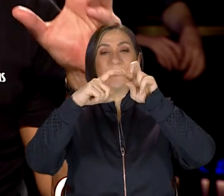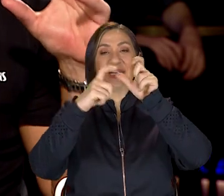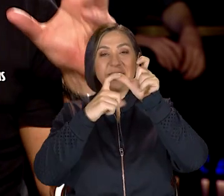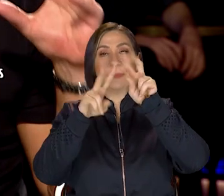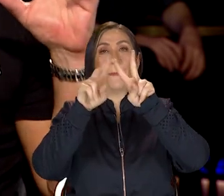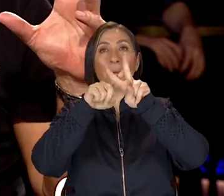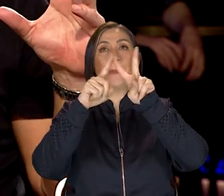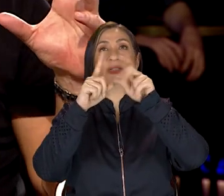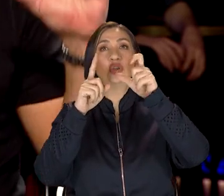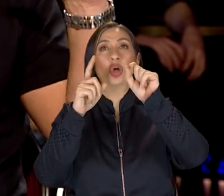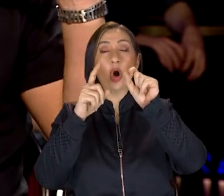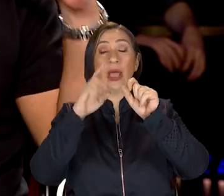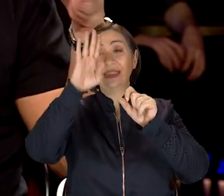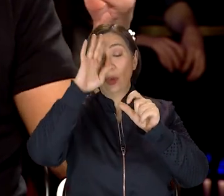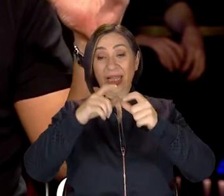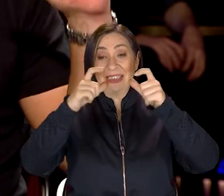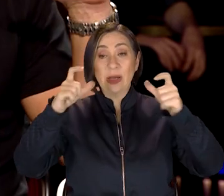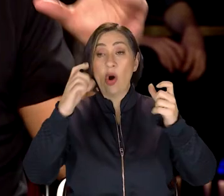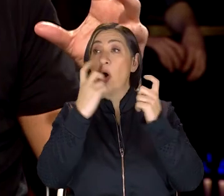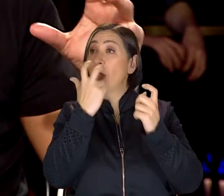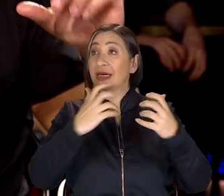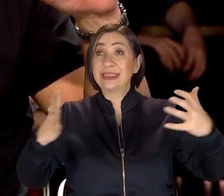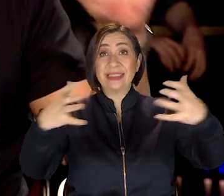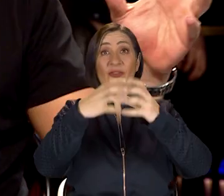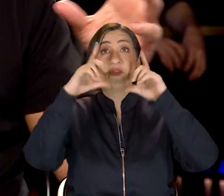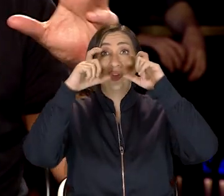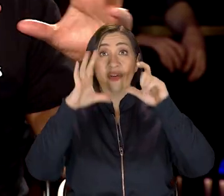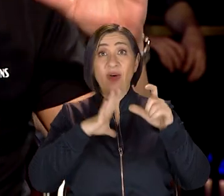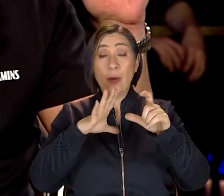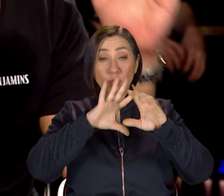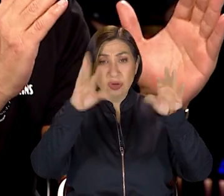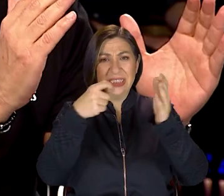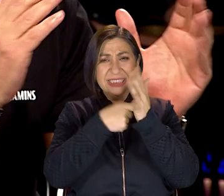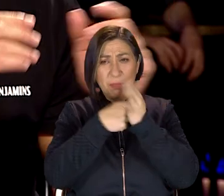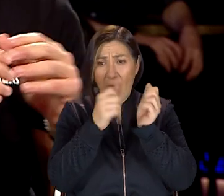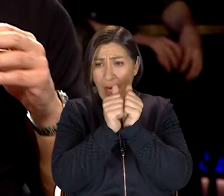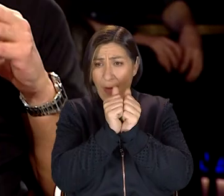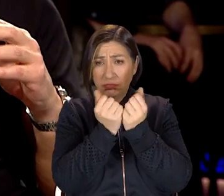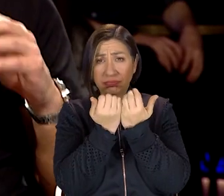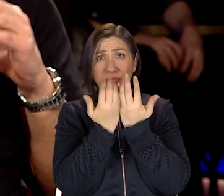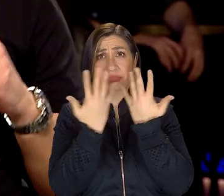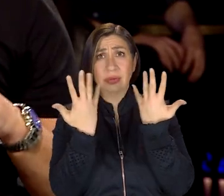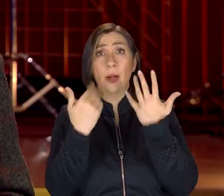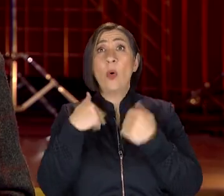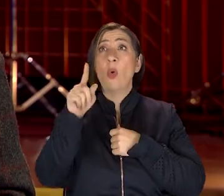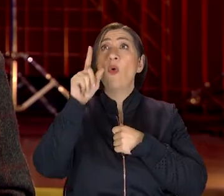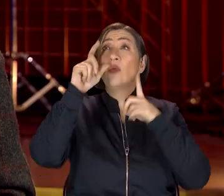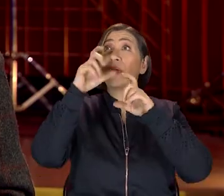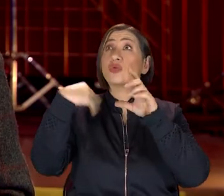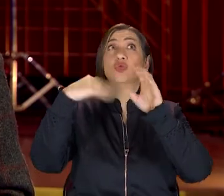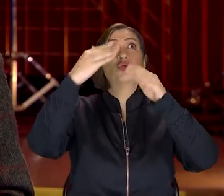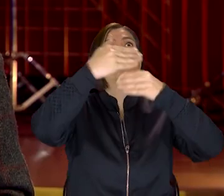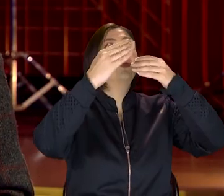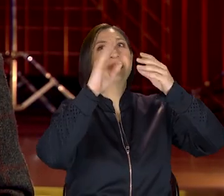albümünde İstanbul Gelişim Orkestrası'nın ve stüdyonun bir fotoğrafı var. Bütün bu bahsettiğim isimler yan yanalar ve o fotoğrafı ben duvarıma